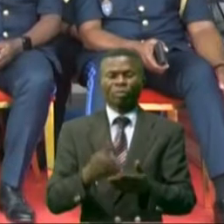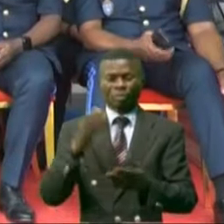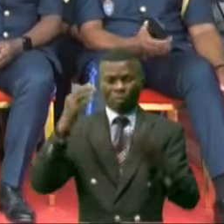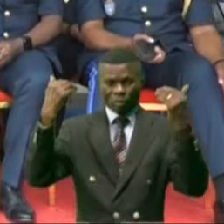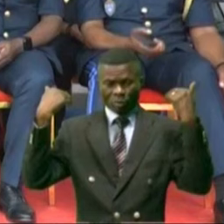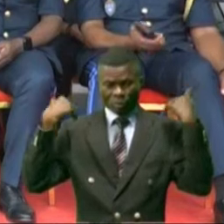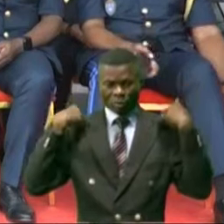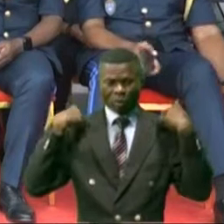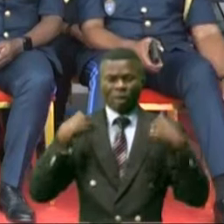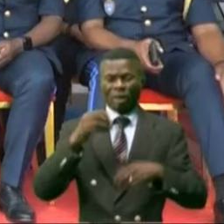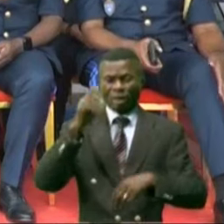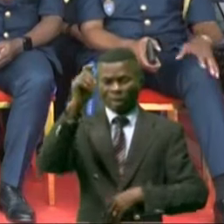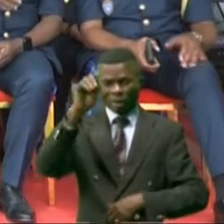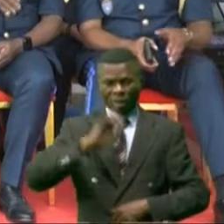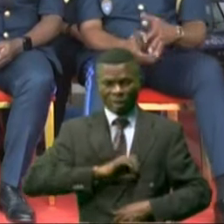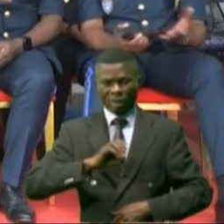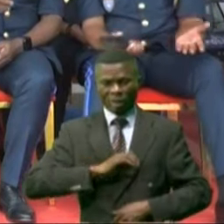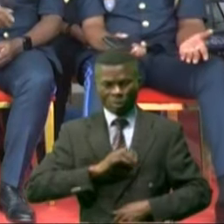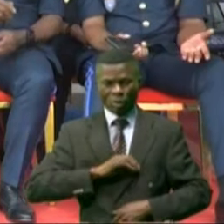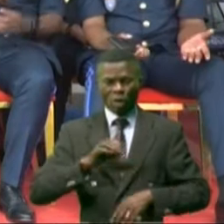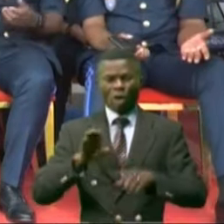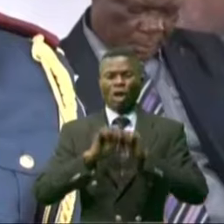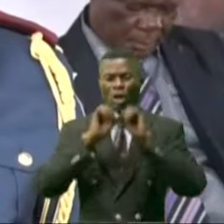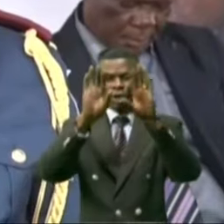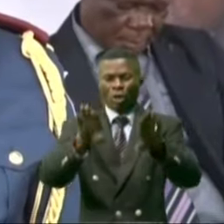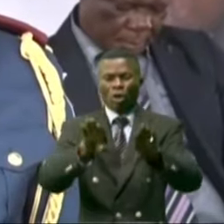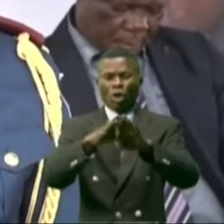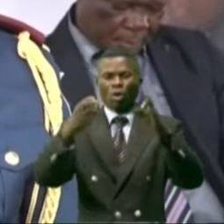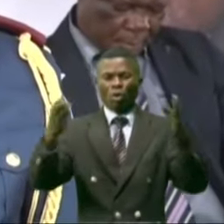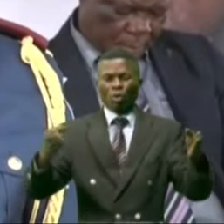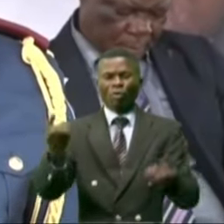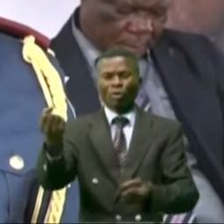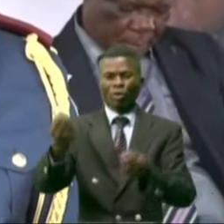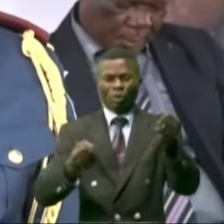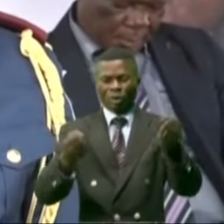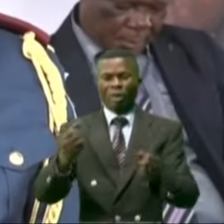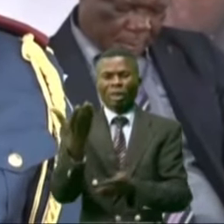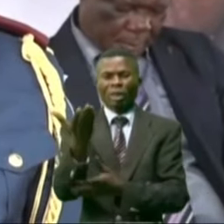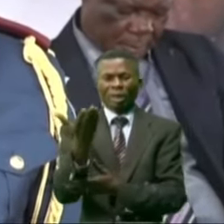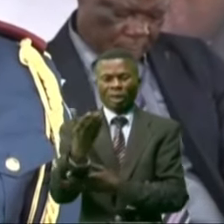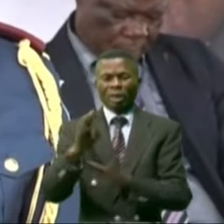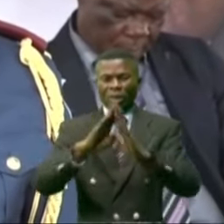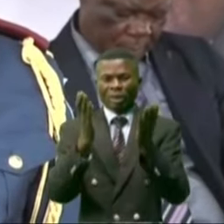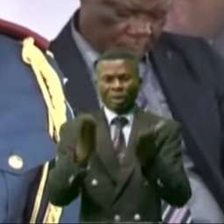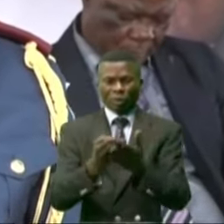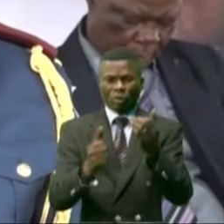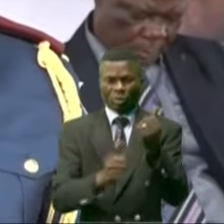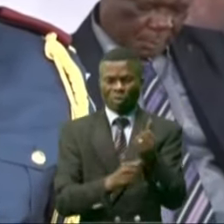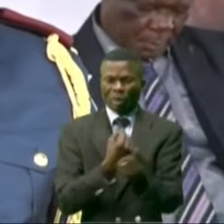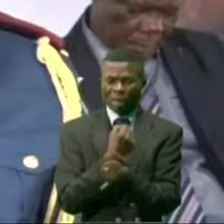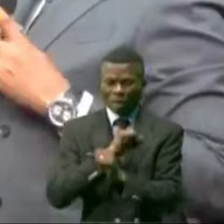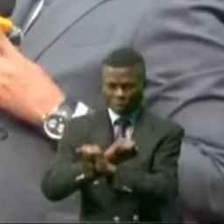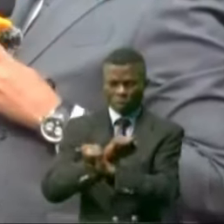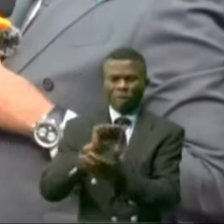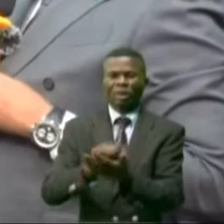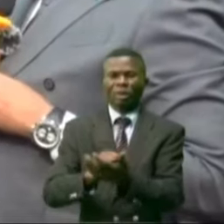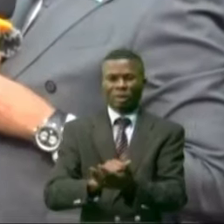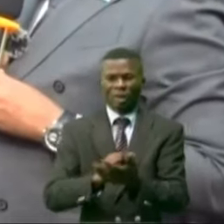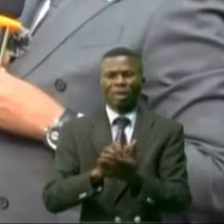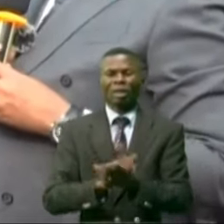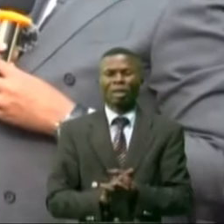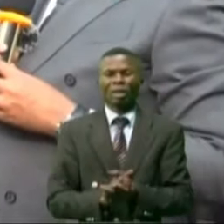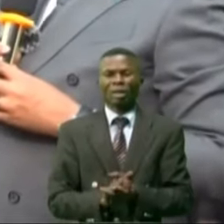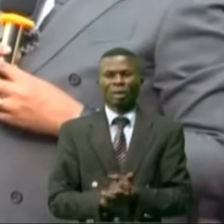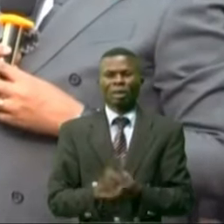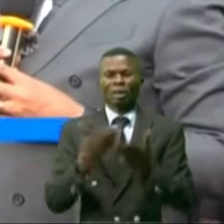les premiers à inaugurer ces charrois automobiles et engins roulants, a exhorté les bénéficiaires d'en faire bon usage. C'est un